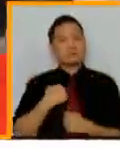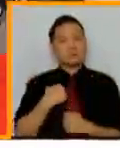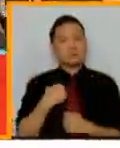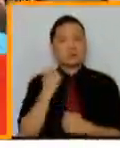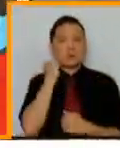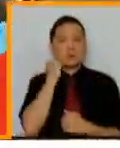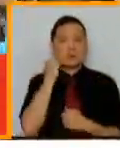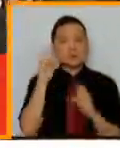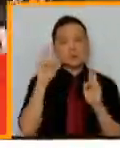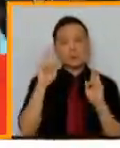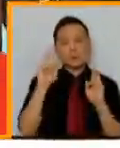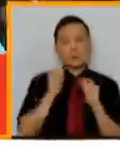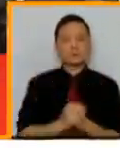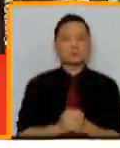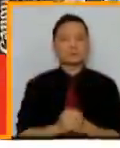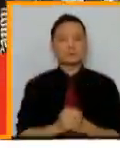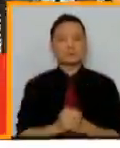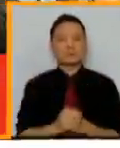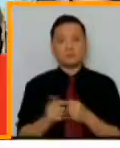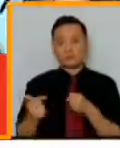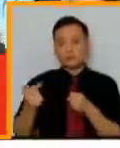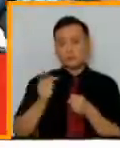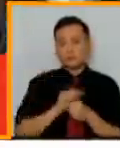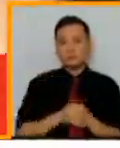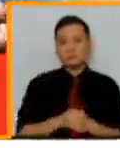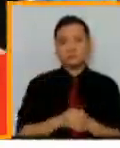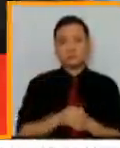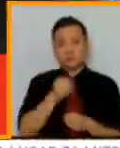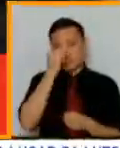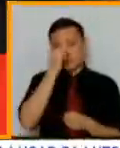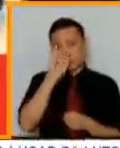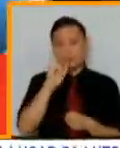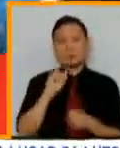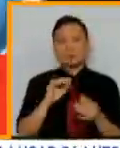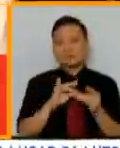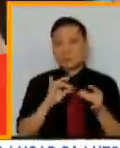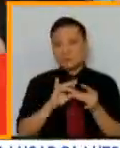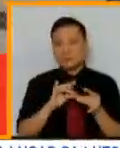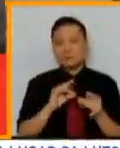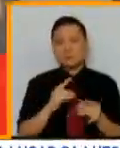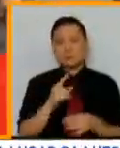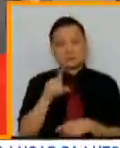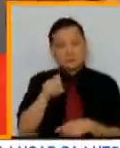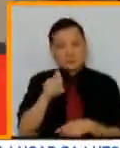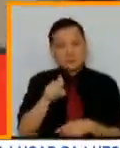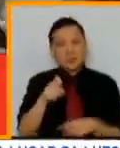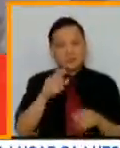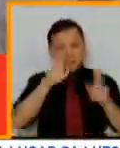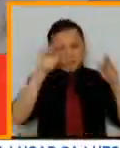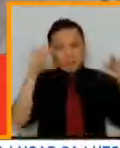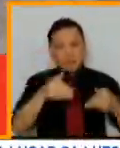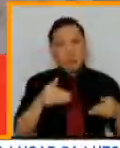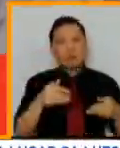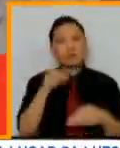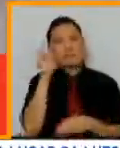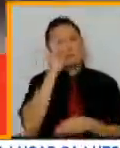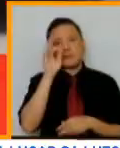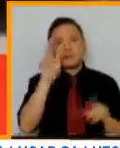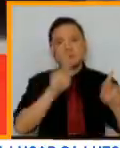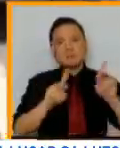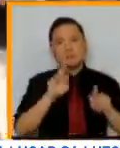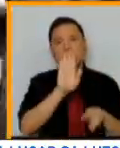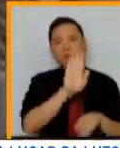ni Moreno na dapat isipin din ng gobyerno ang dagdag gasto sa ordinaryong mamamayan kung gawing mandatory ulit ang face shield.